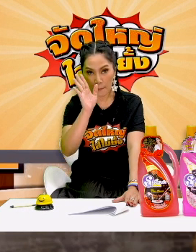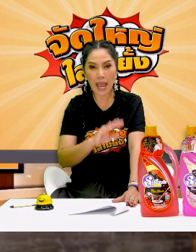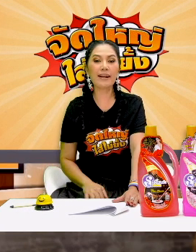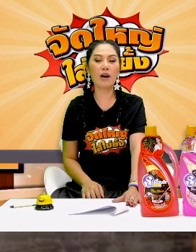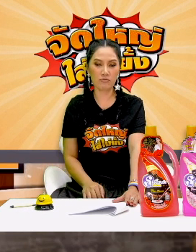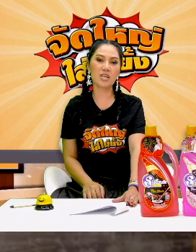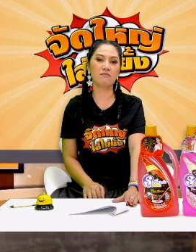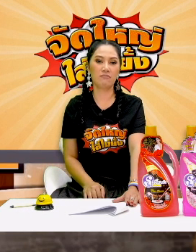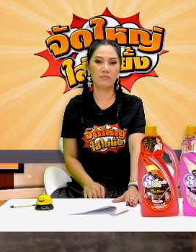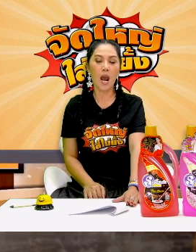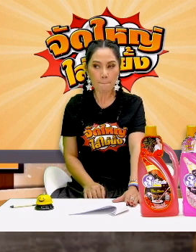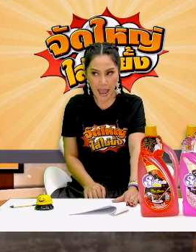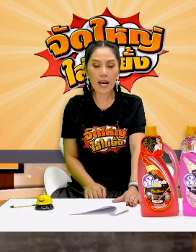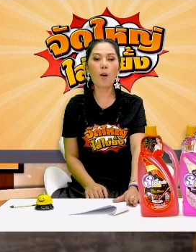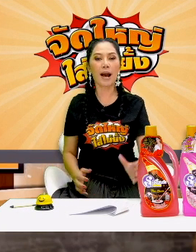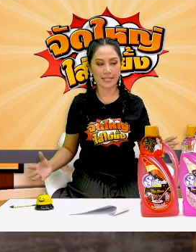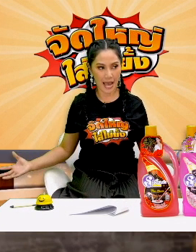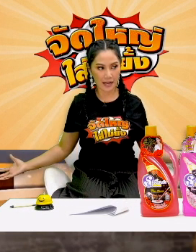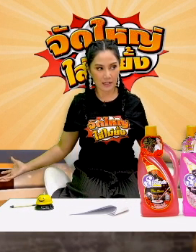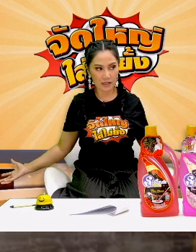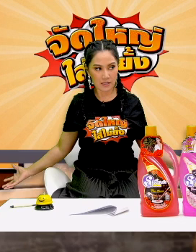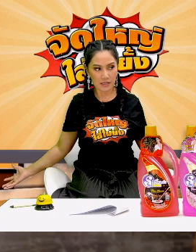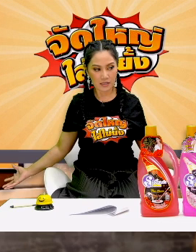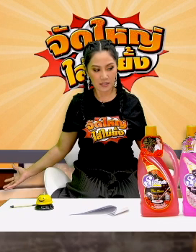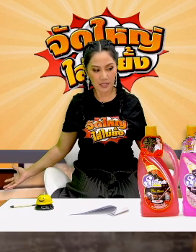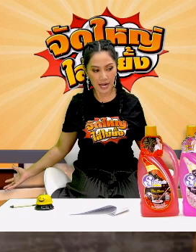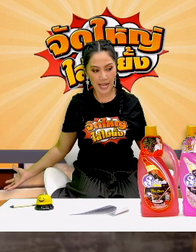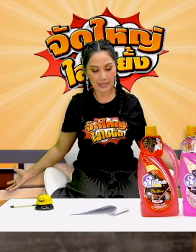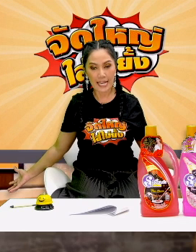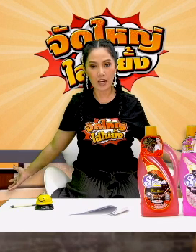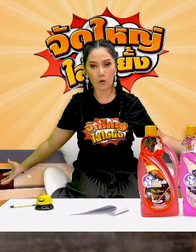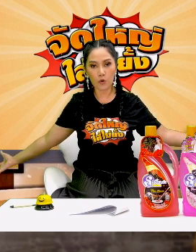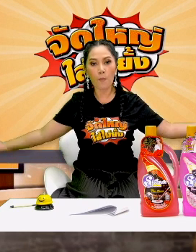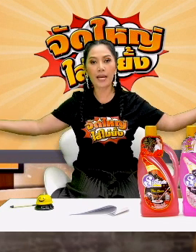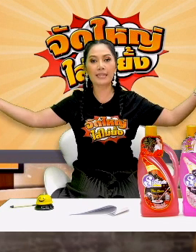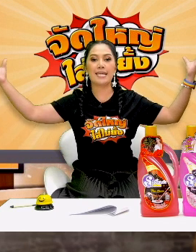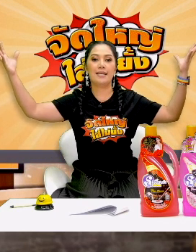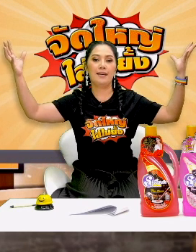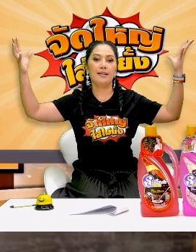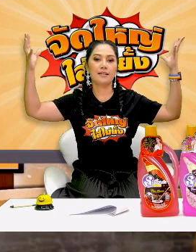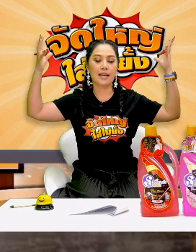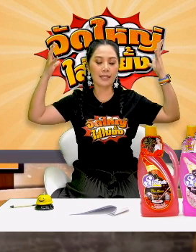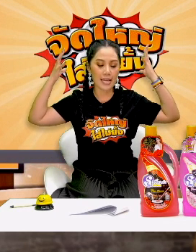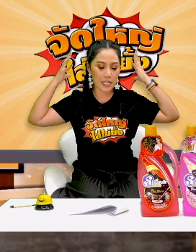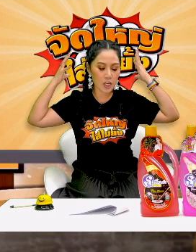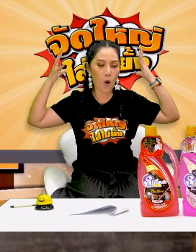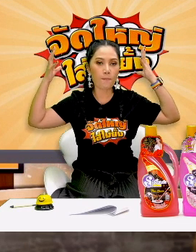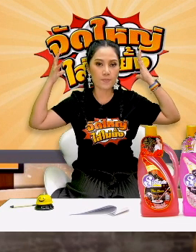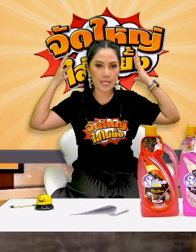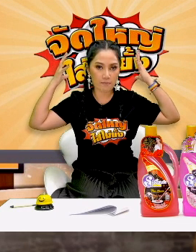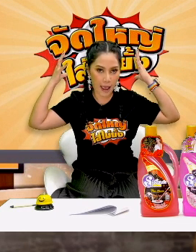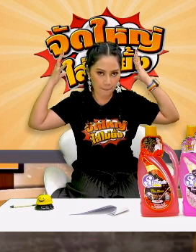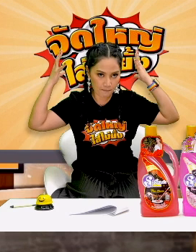ไม่ว่าแม่นะเอาจริงแม่ก็มาจากคติอุดมคตินิย